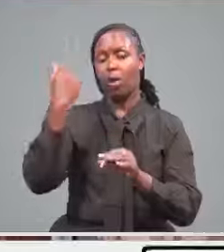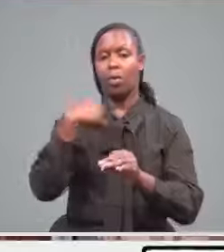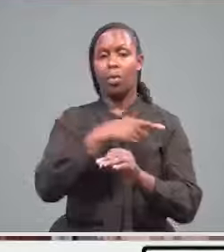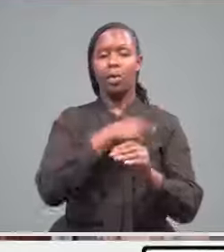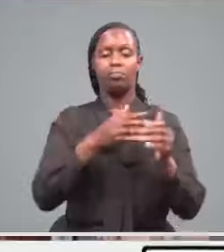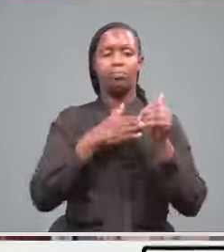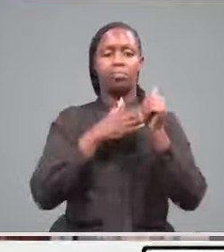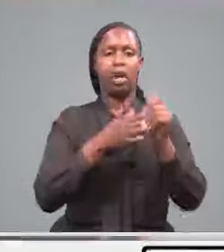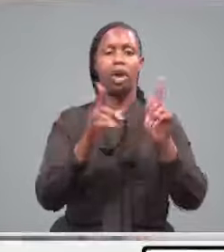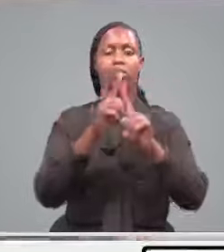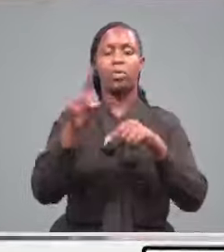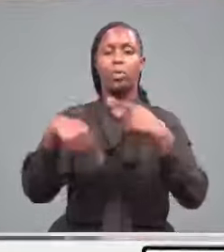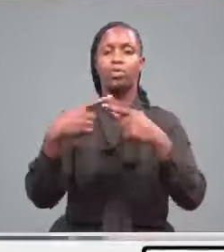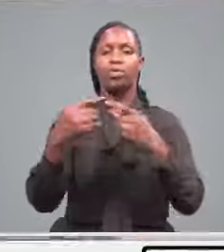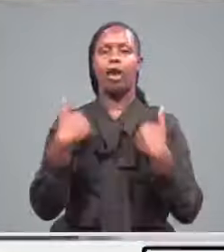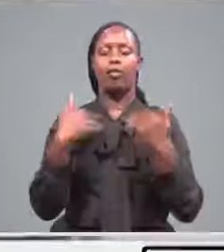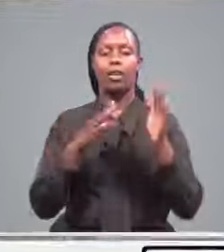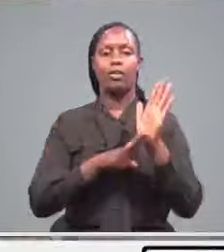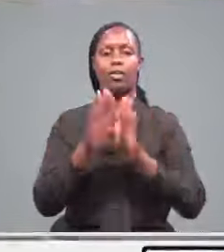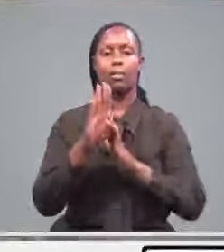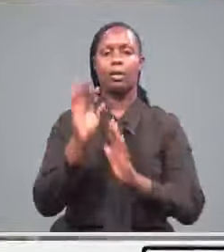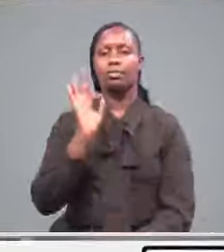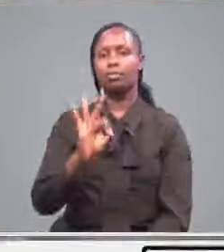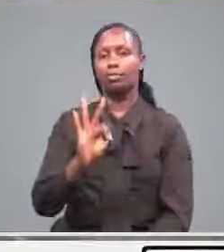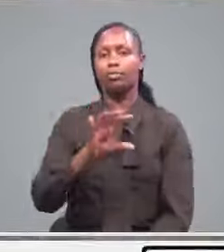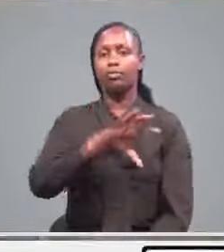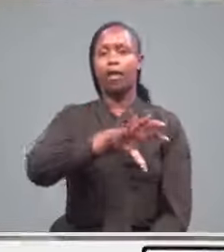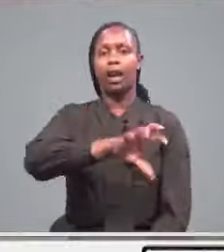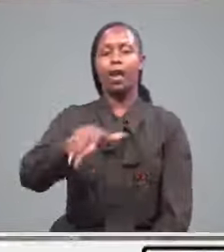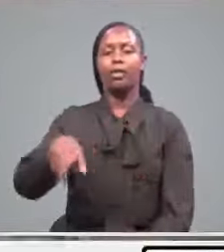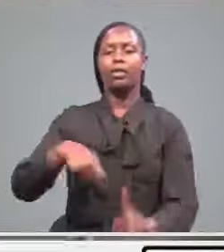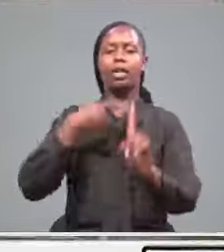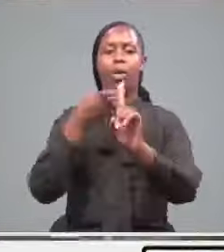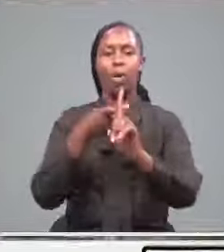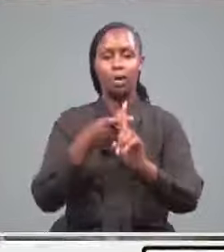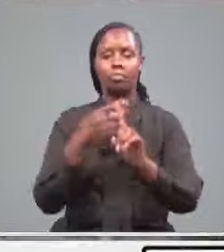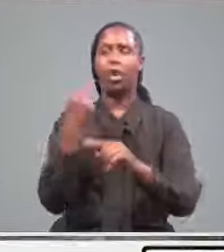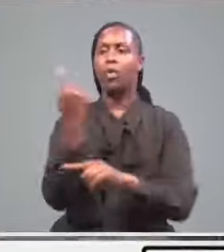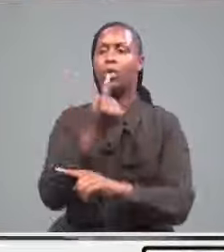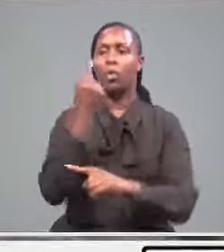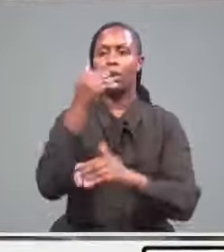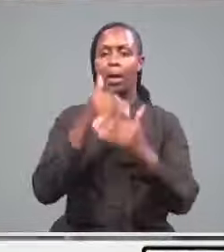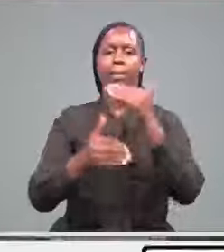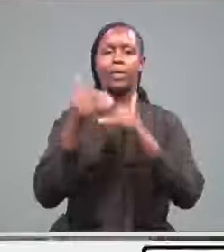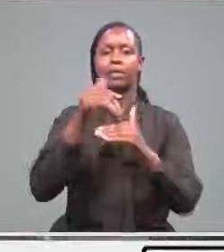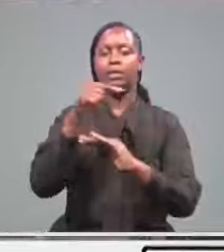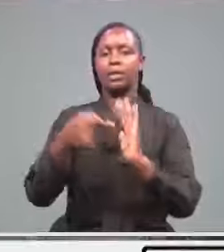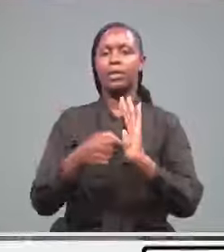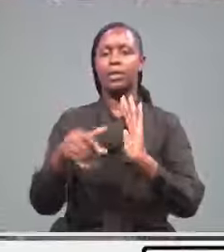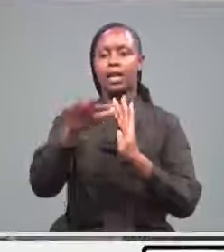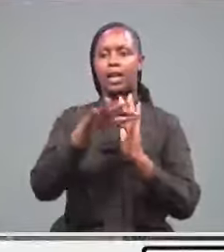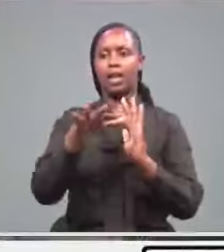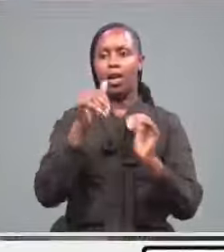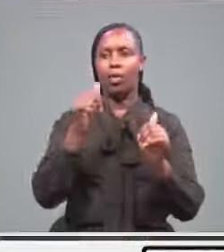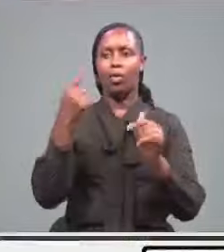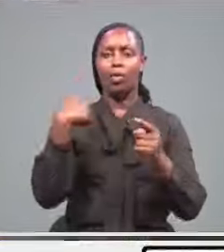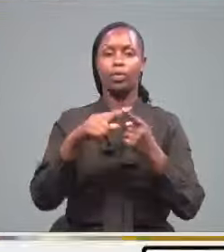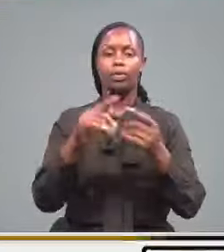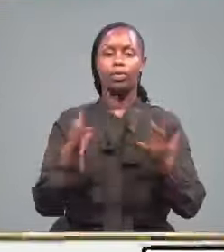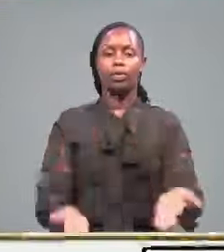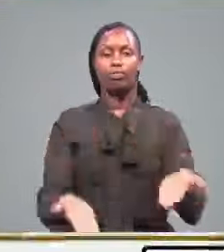kuwa na maendeleo zaidi. Makao makuu ya kaunti ya Kwale ndio majengo ya pekee kwenye eneo hili yenye lifti ya kuwanyanyua